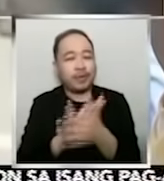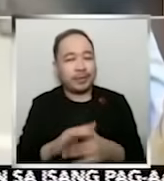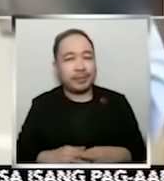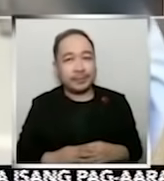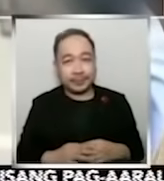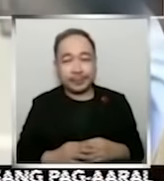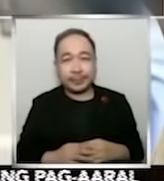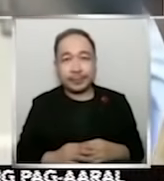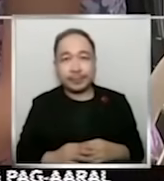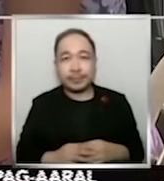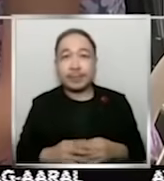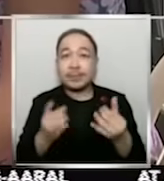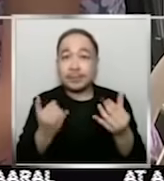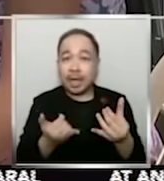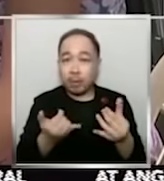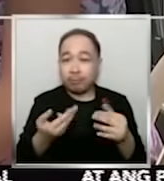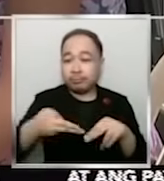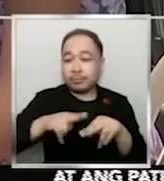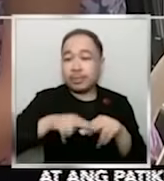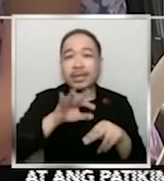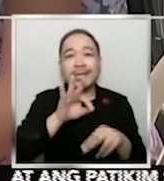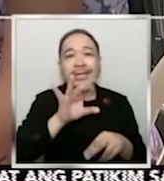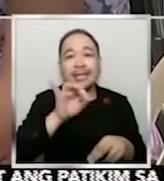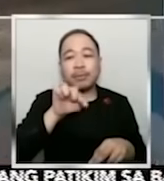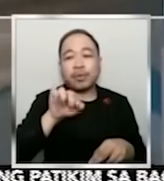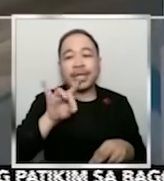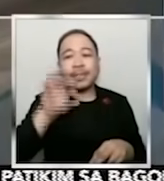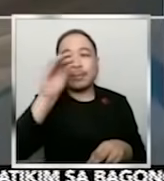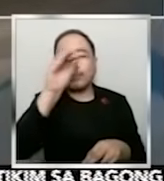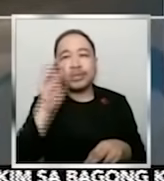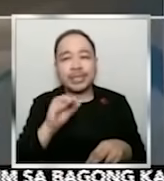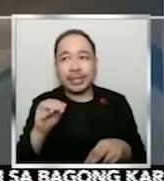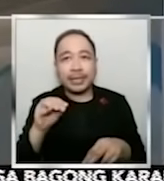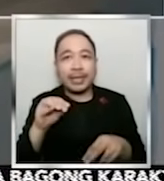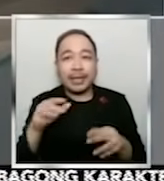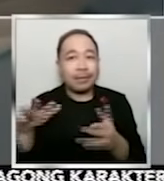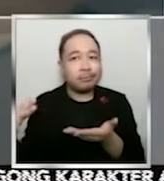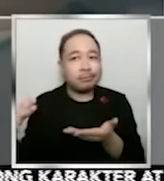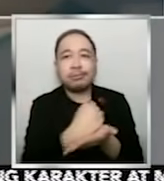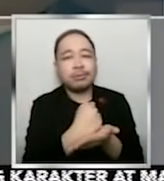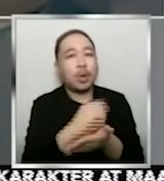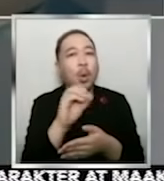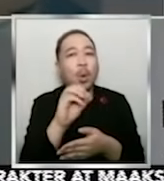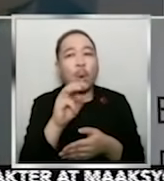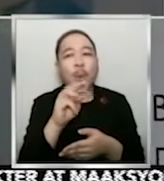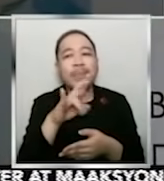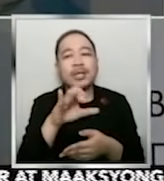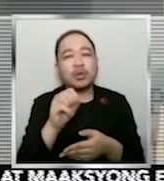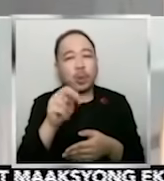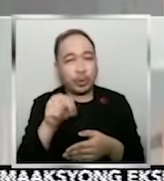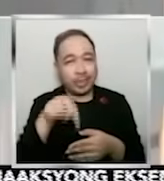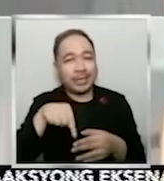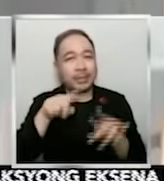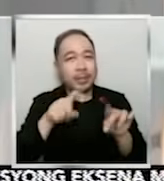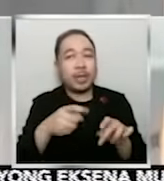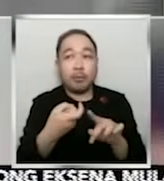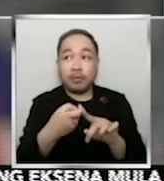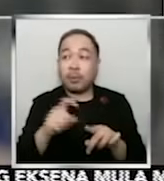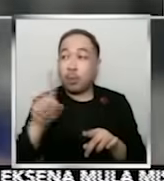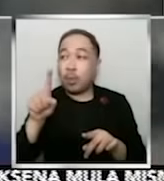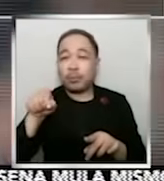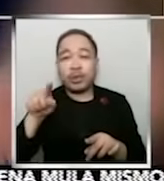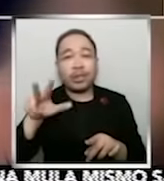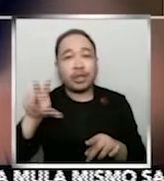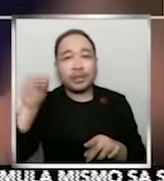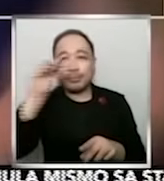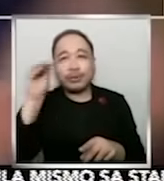Tumaas na sa 98.8% ang nakuhang Omicron samples ngayong Enero mula sa dating 1.30% na nakuha Nobyembre ng